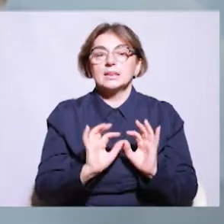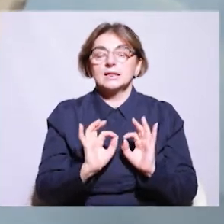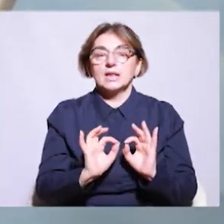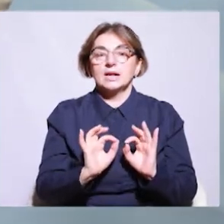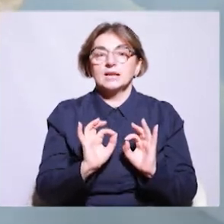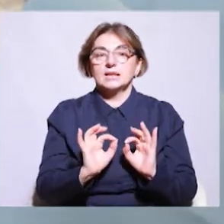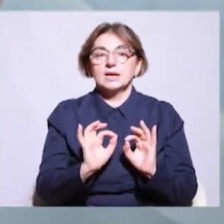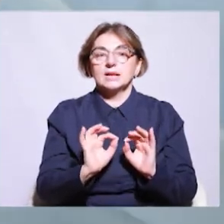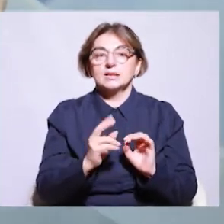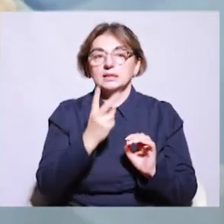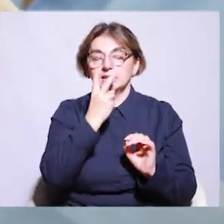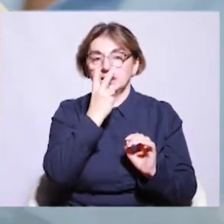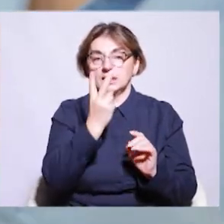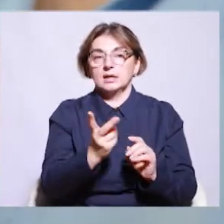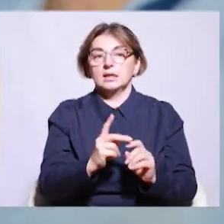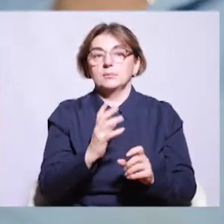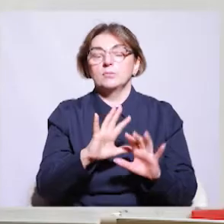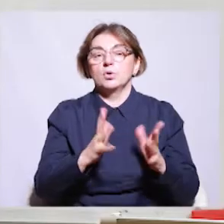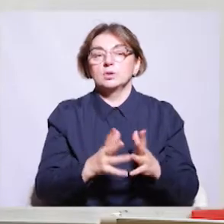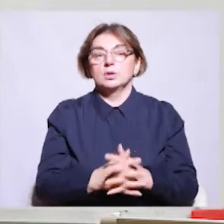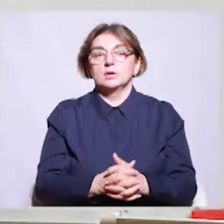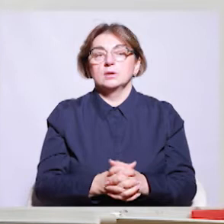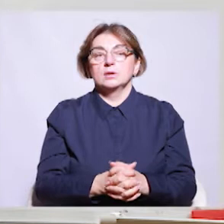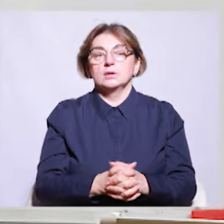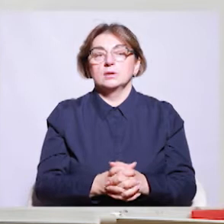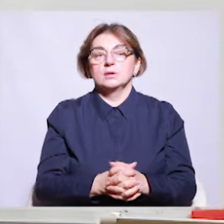ფრთხილად გადავიტან